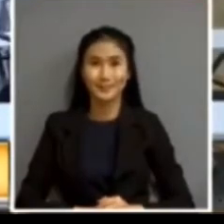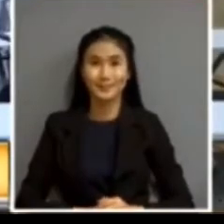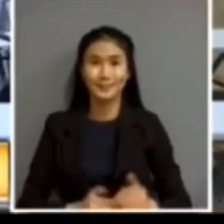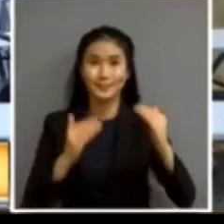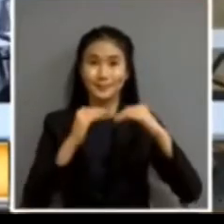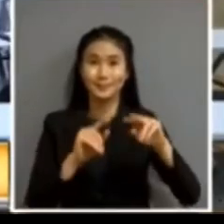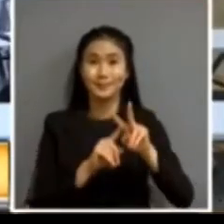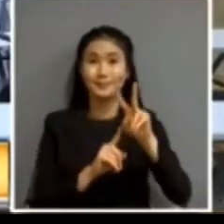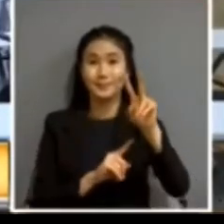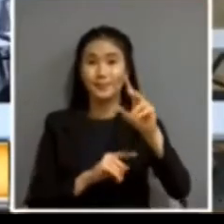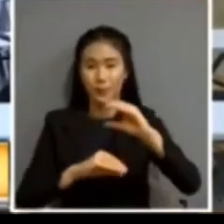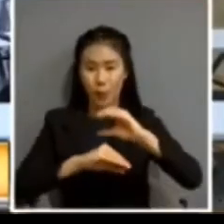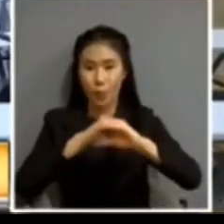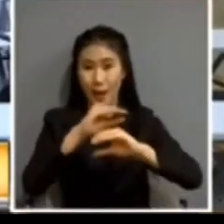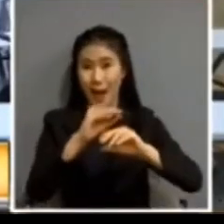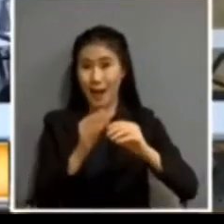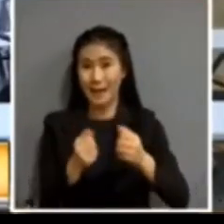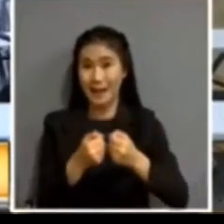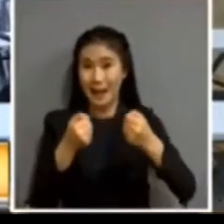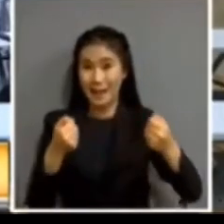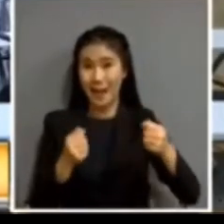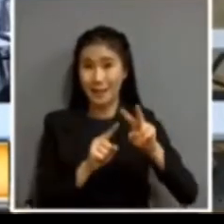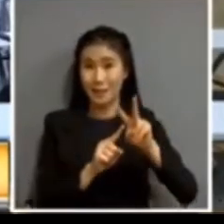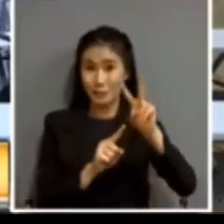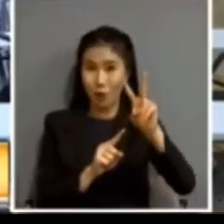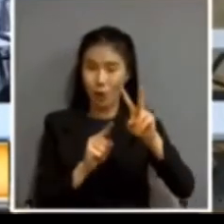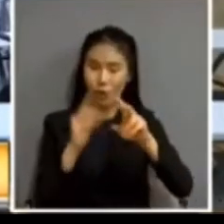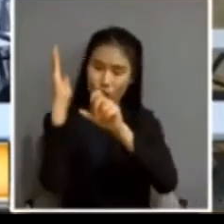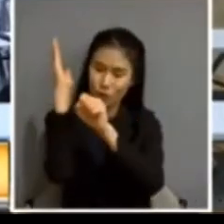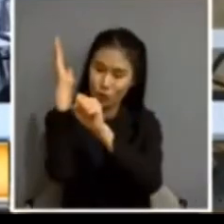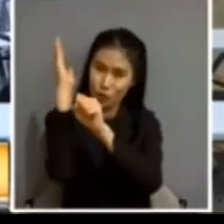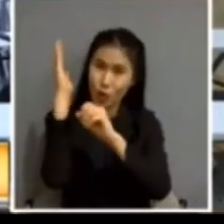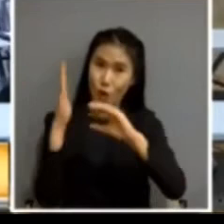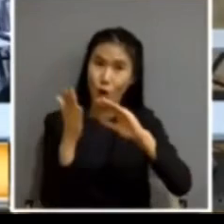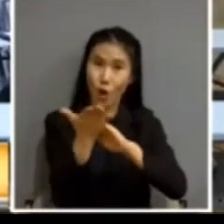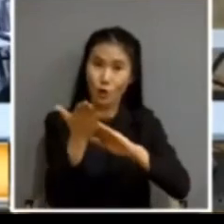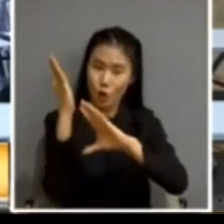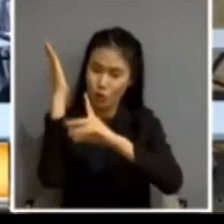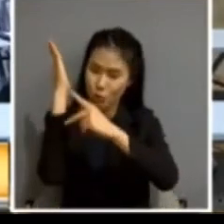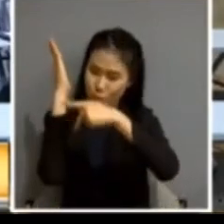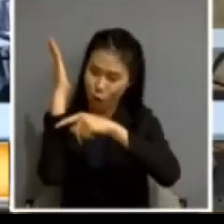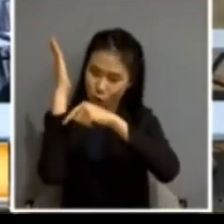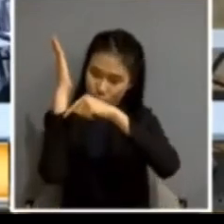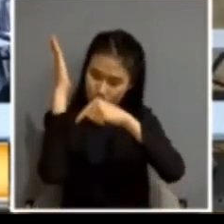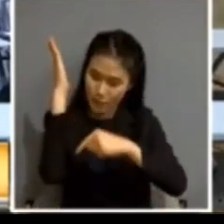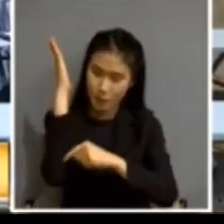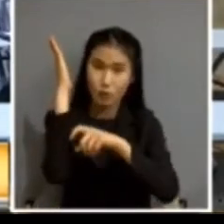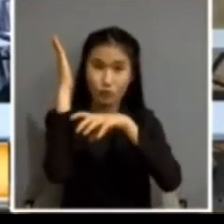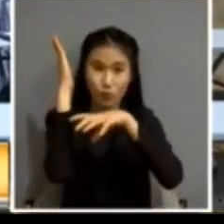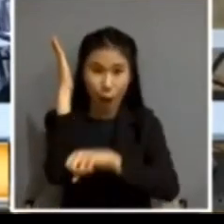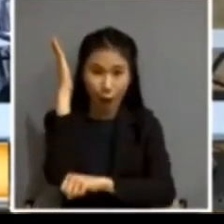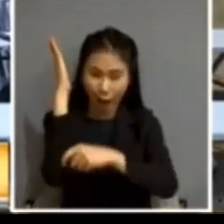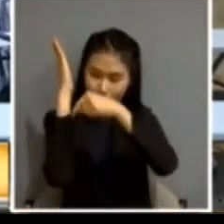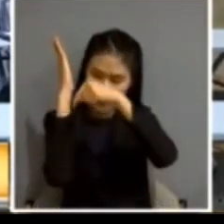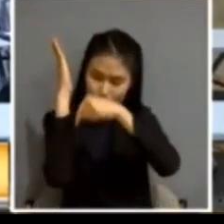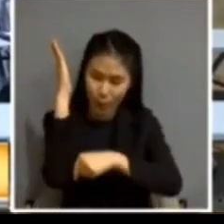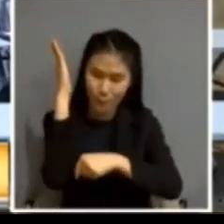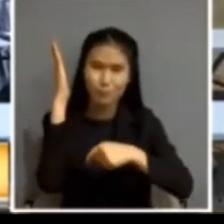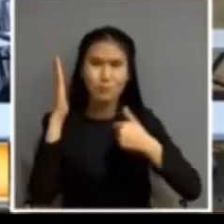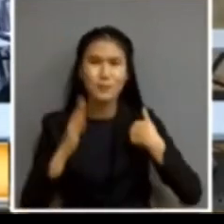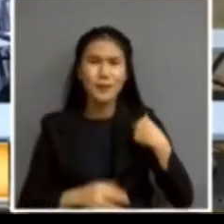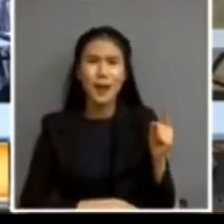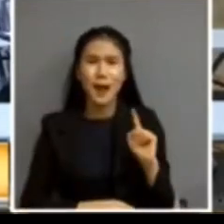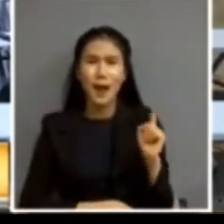คือโครงการระยะที่2จากจังหวัดชุมพรถึงสงขลาจากจังหวัดชุมพรถึงสงขลานี่จะต้องประกอบด้ว